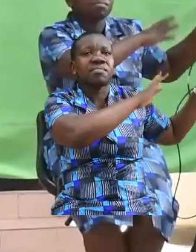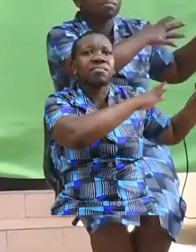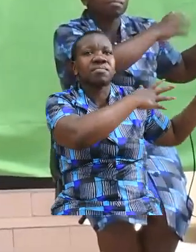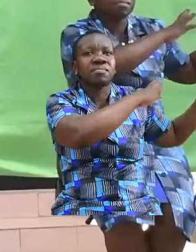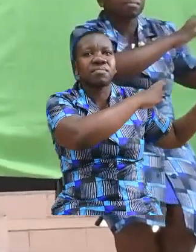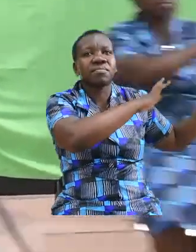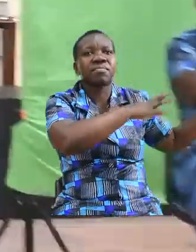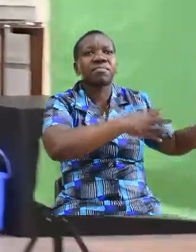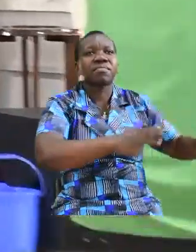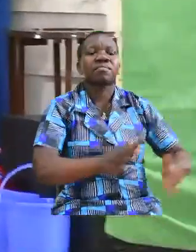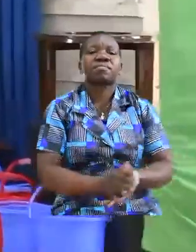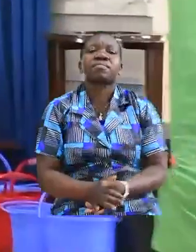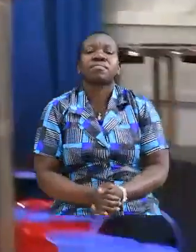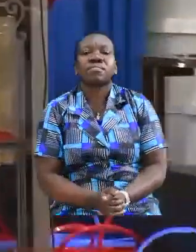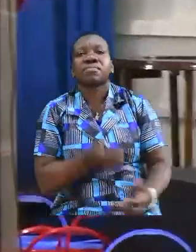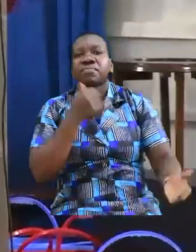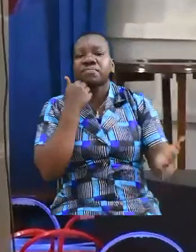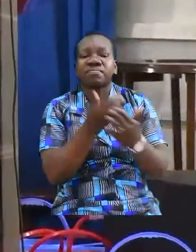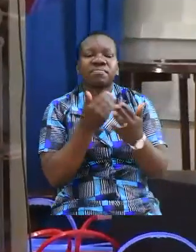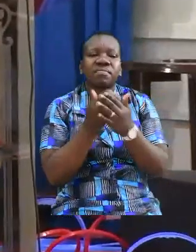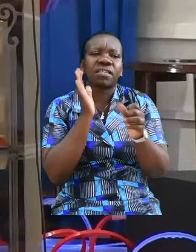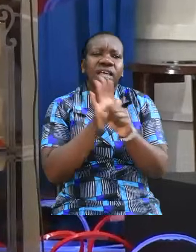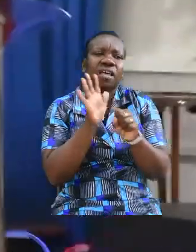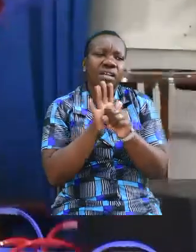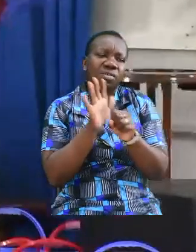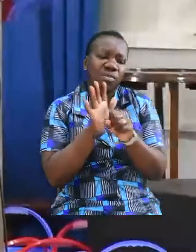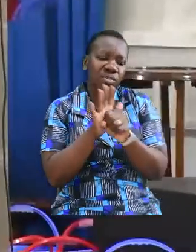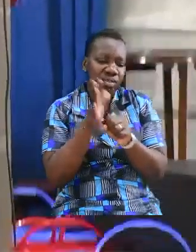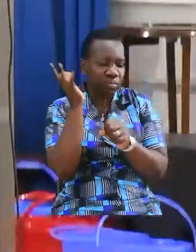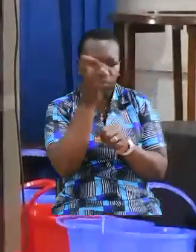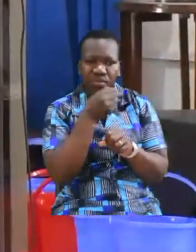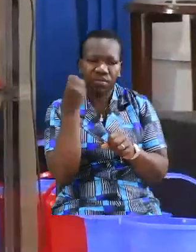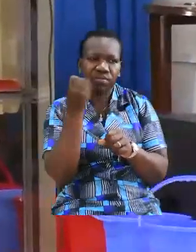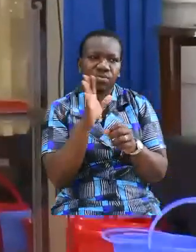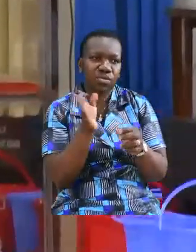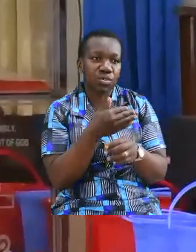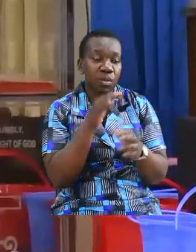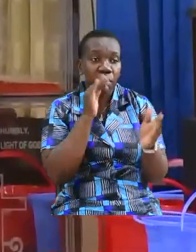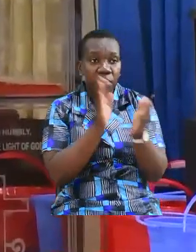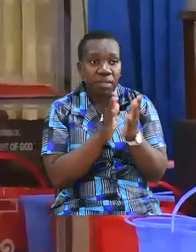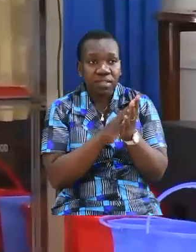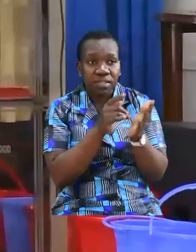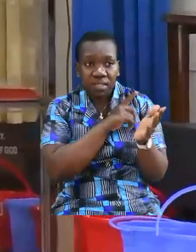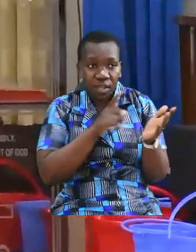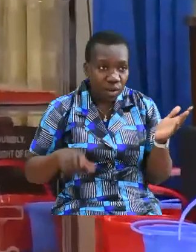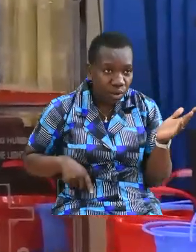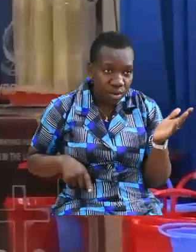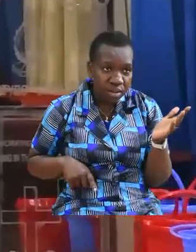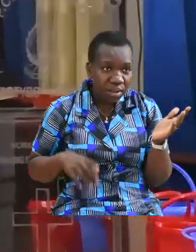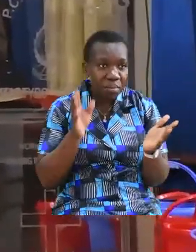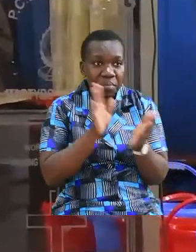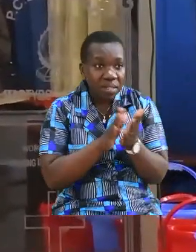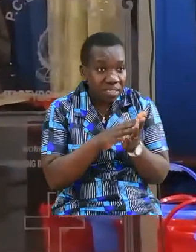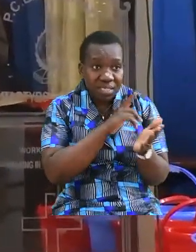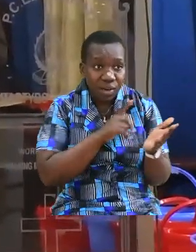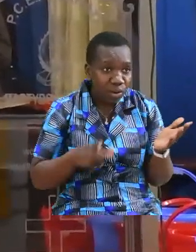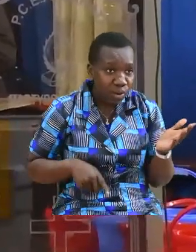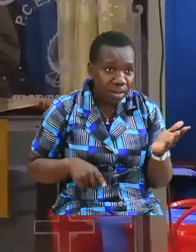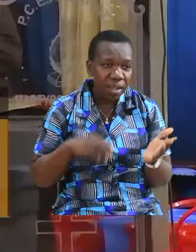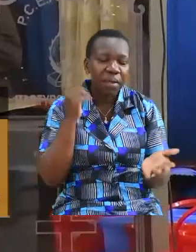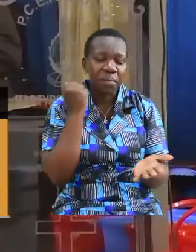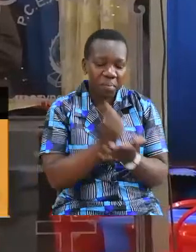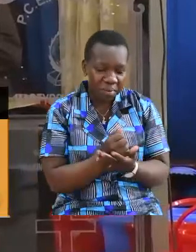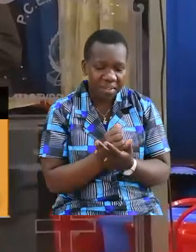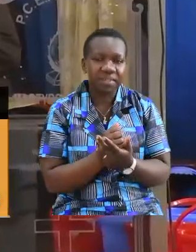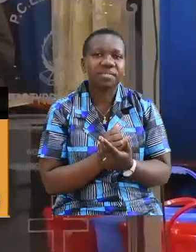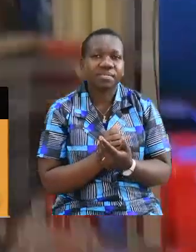Asante ni sana wana kwaya Mungu wabariki sana. Bwana Yesu wasifiwe. Bwana Yesu wasifiwe tena. Jina ni